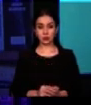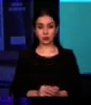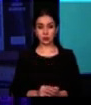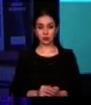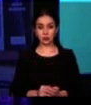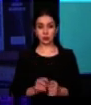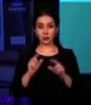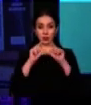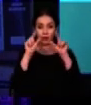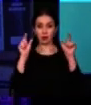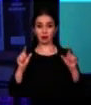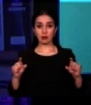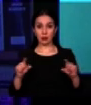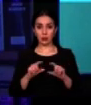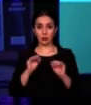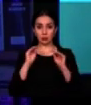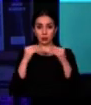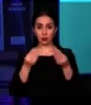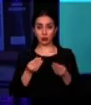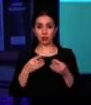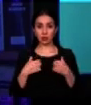рамка берешке харакет қыламыз.